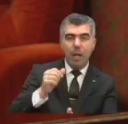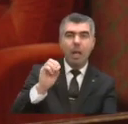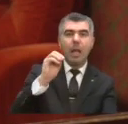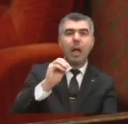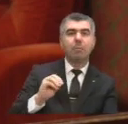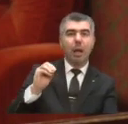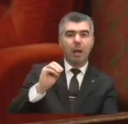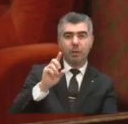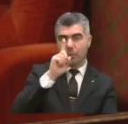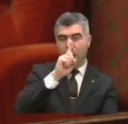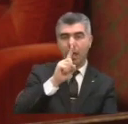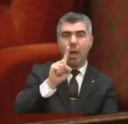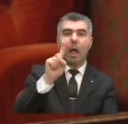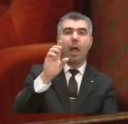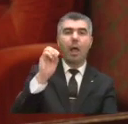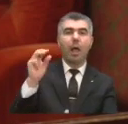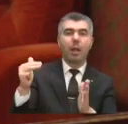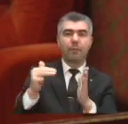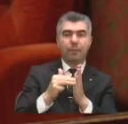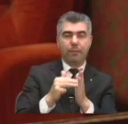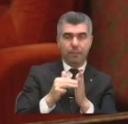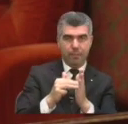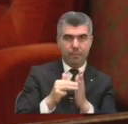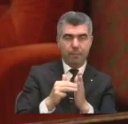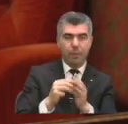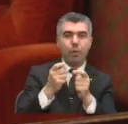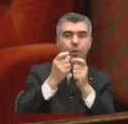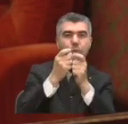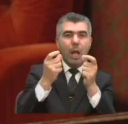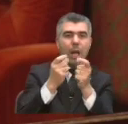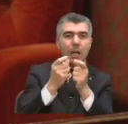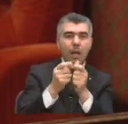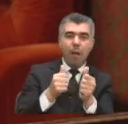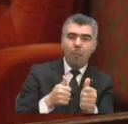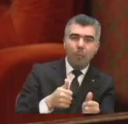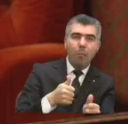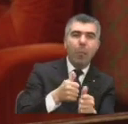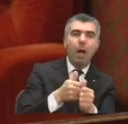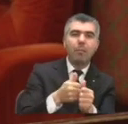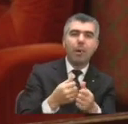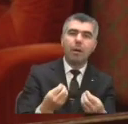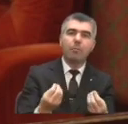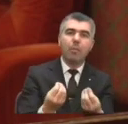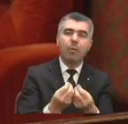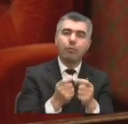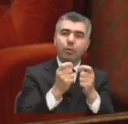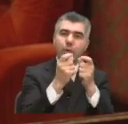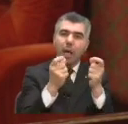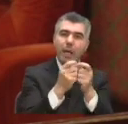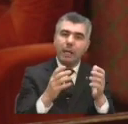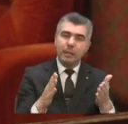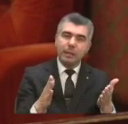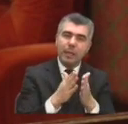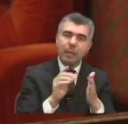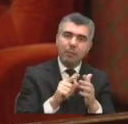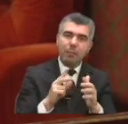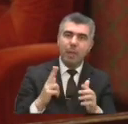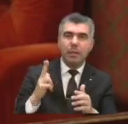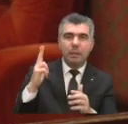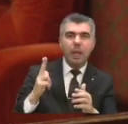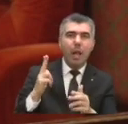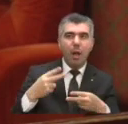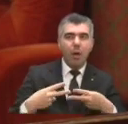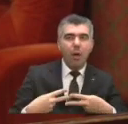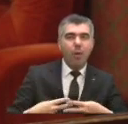1000 ديال المقاولات اللي كتواكب هاد المقاولين الصغار باش نديروا نطلقوا طلب العروض